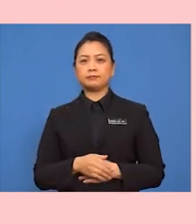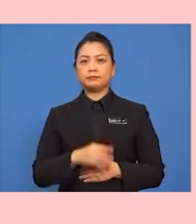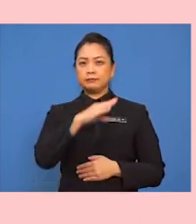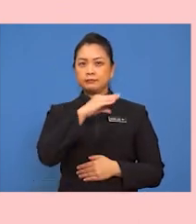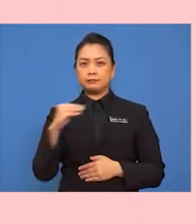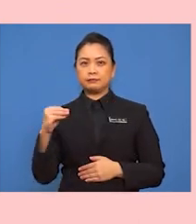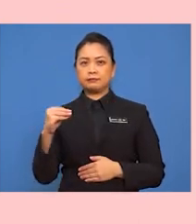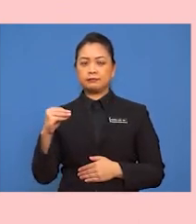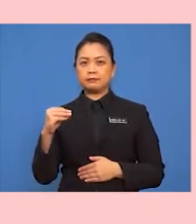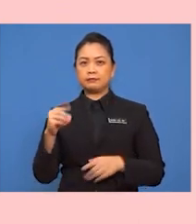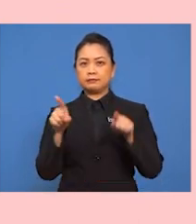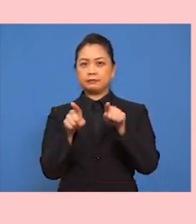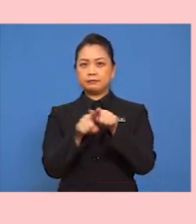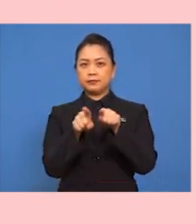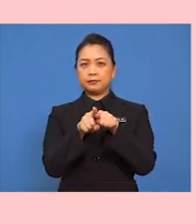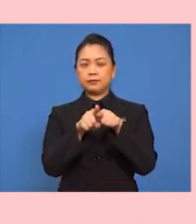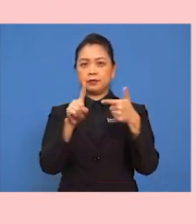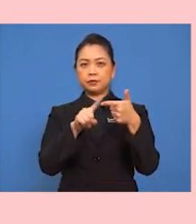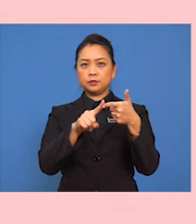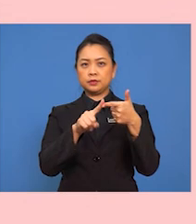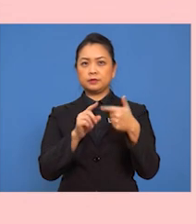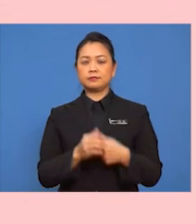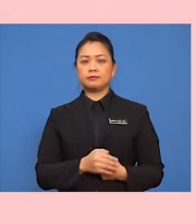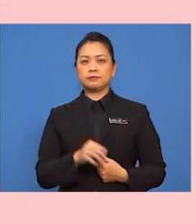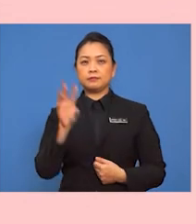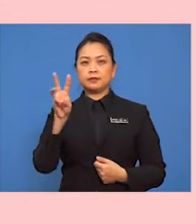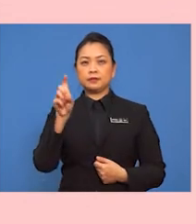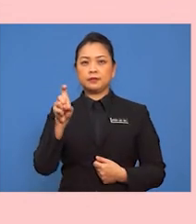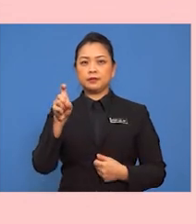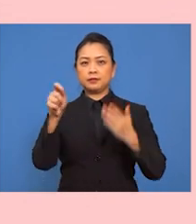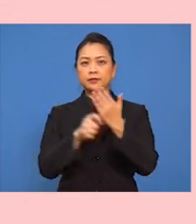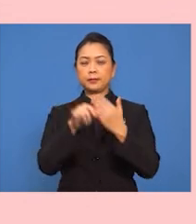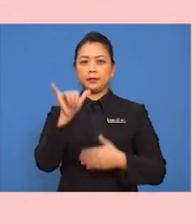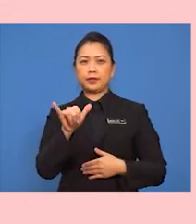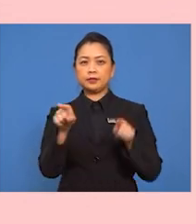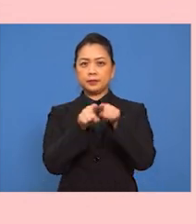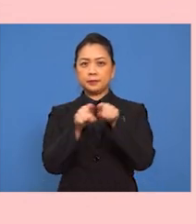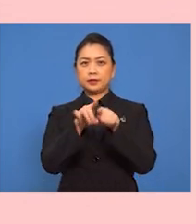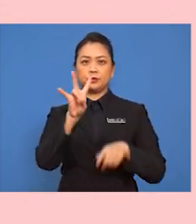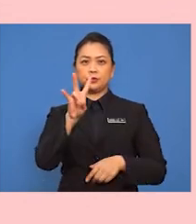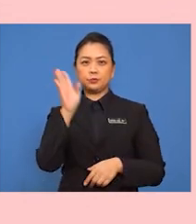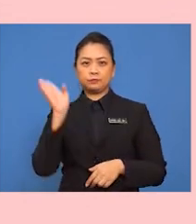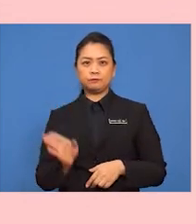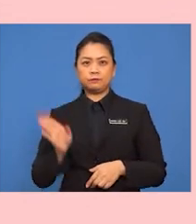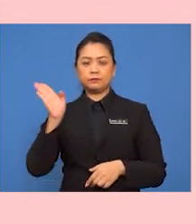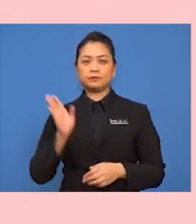persamaan kedua ialah 6X tambah Y sama dengan 7.